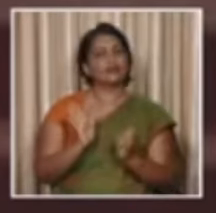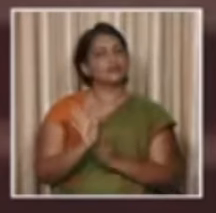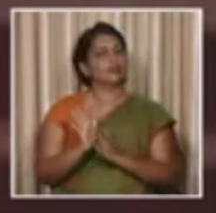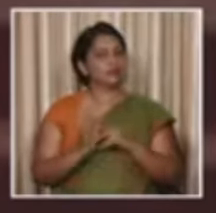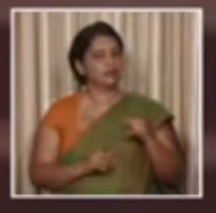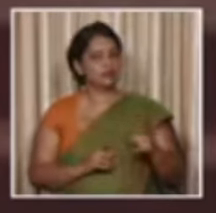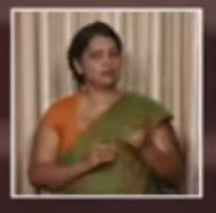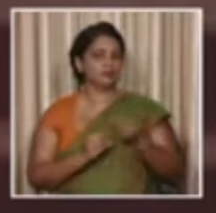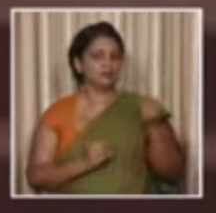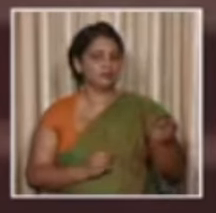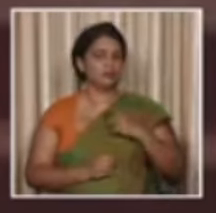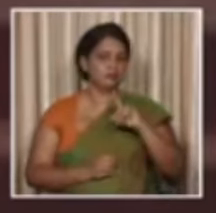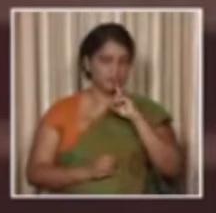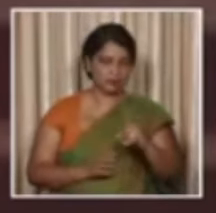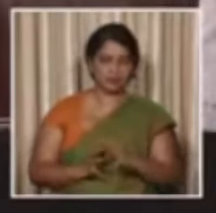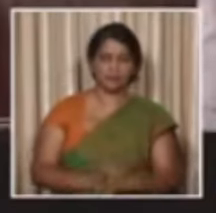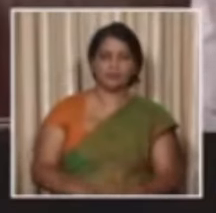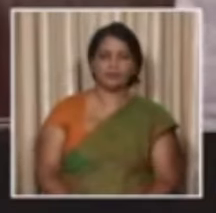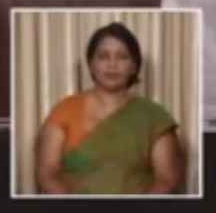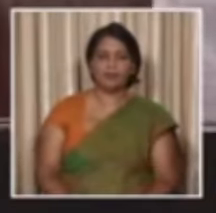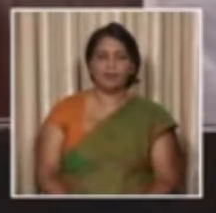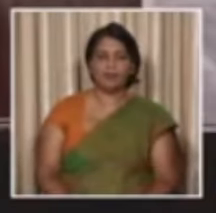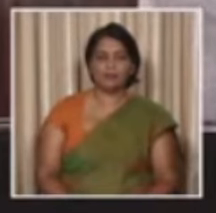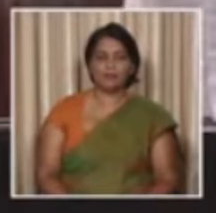अधीक्षण कारक सभा